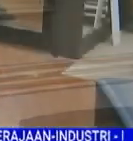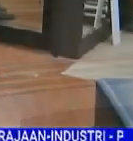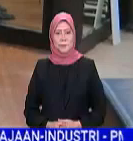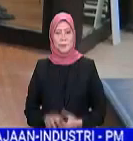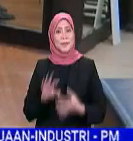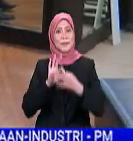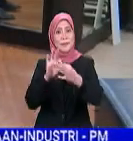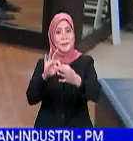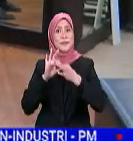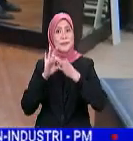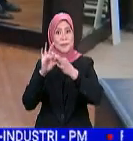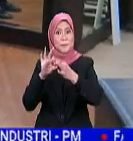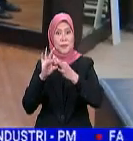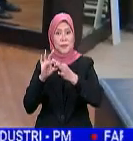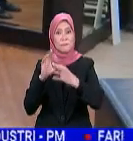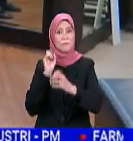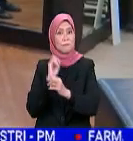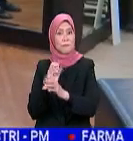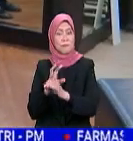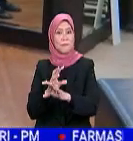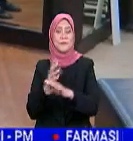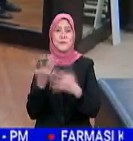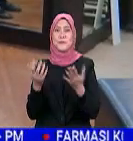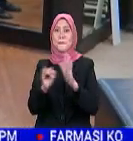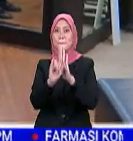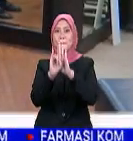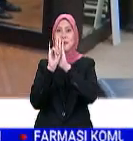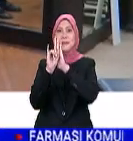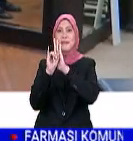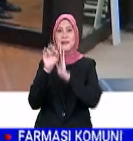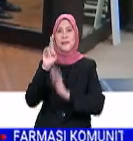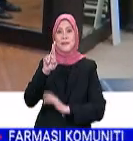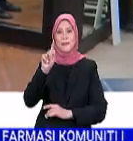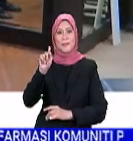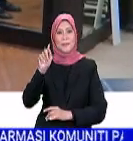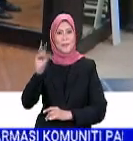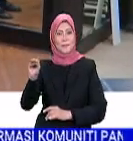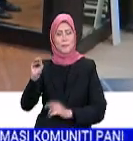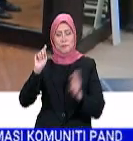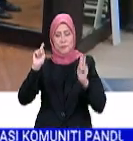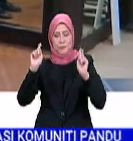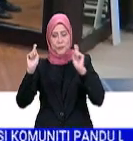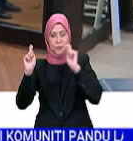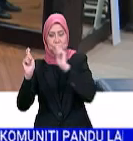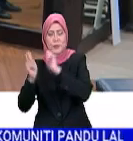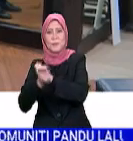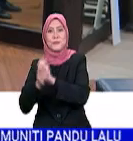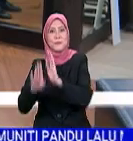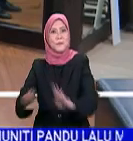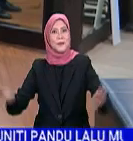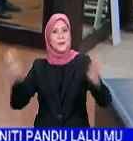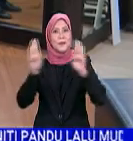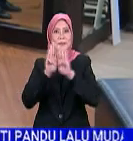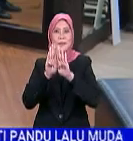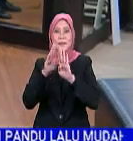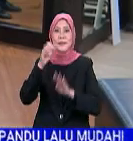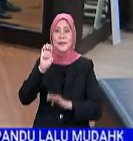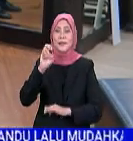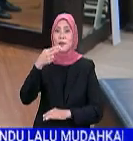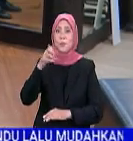kolaborasi ini merupakan usaha mempertahankan image arti m melalui transformasi komponen berita dan